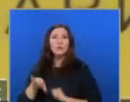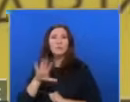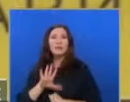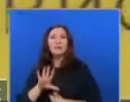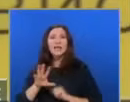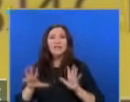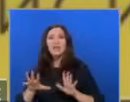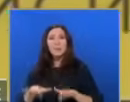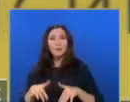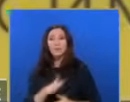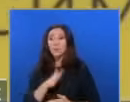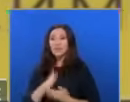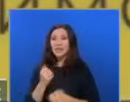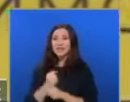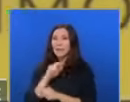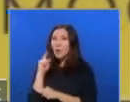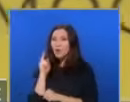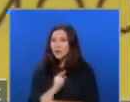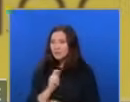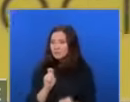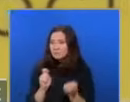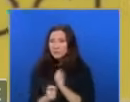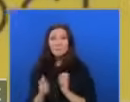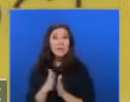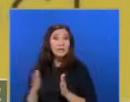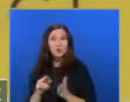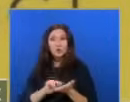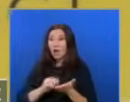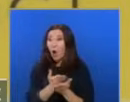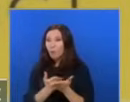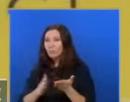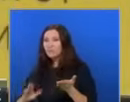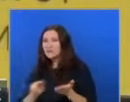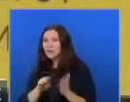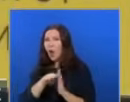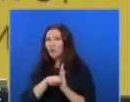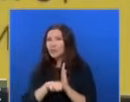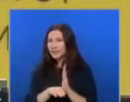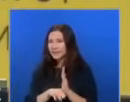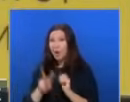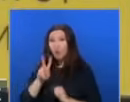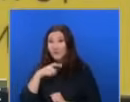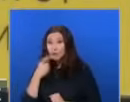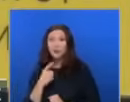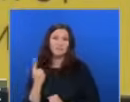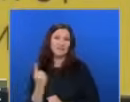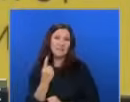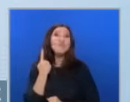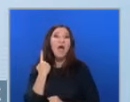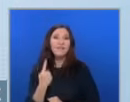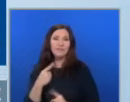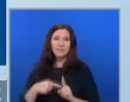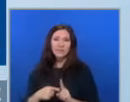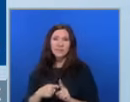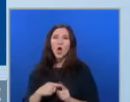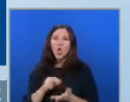59-я парламент в последния си работен ден са сменили и срока за отписване от регистъра от 2 години на само 1 месец.